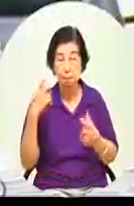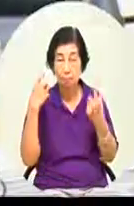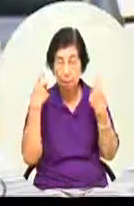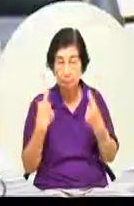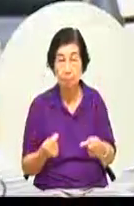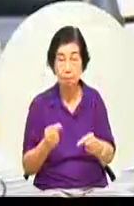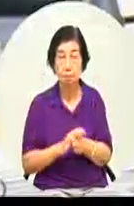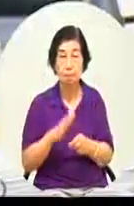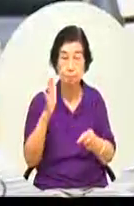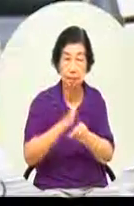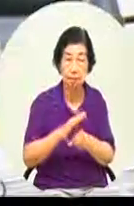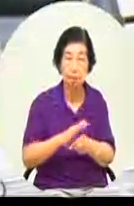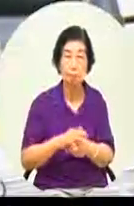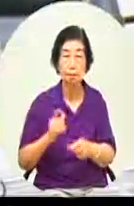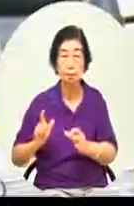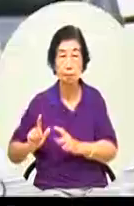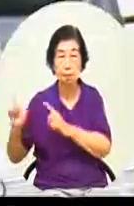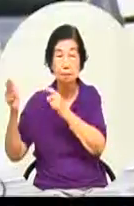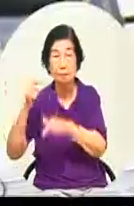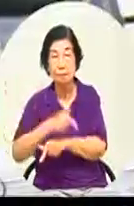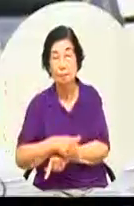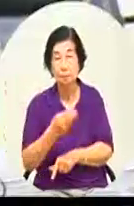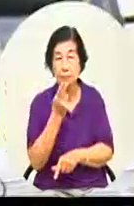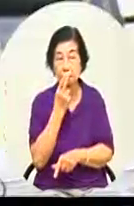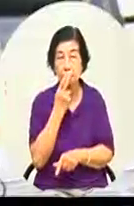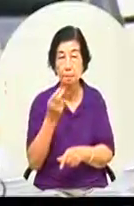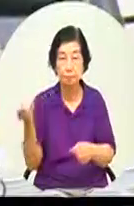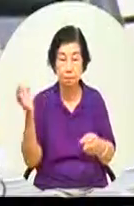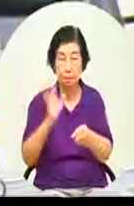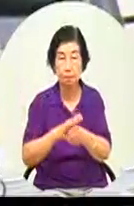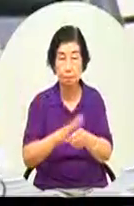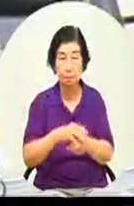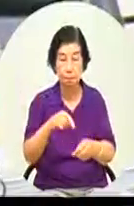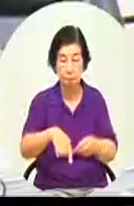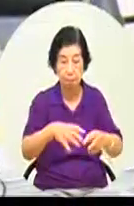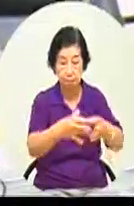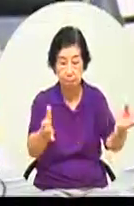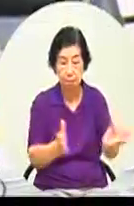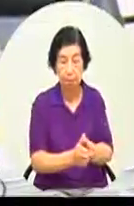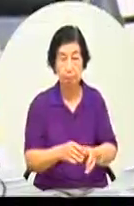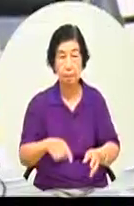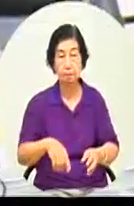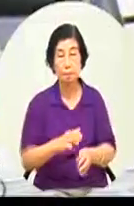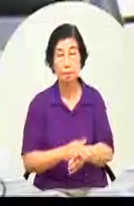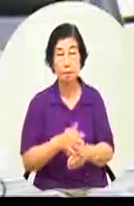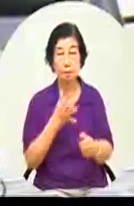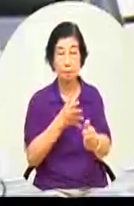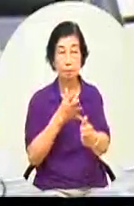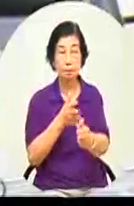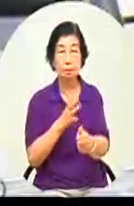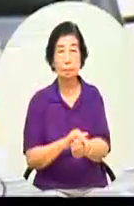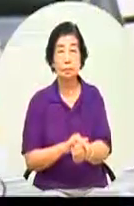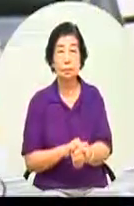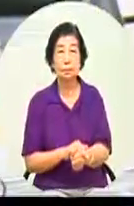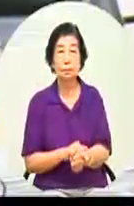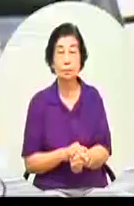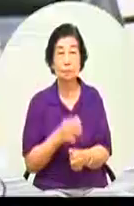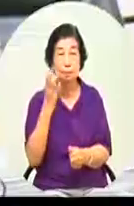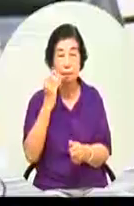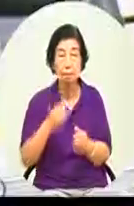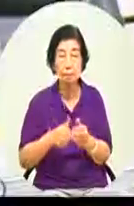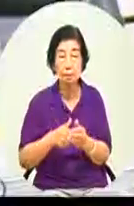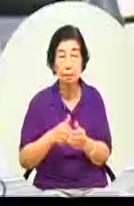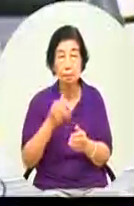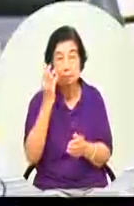些东南亚的旅客没有办法来补足这一块的，我想问一下局长，你认为这个对我们高雄的观光产